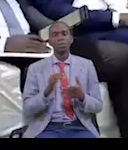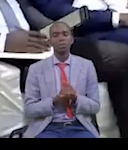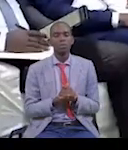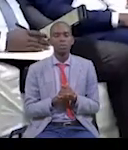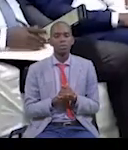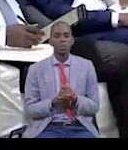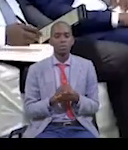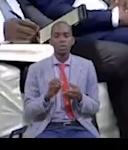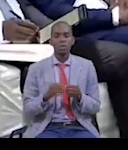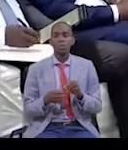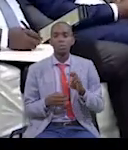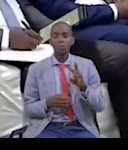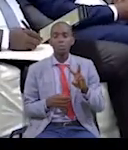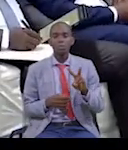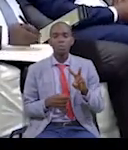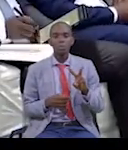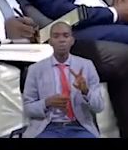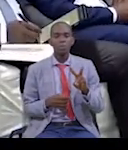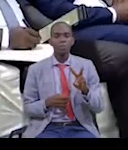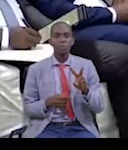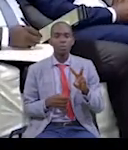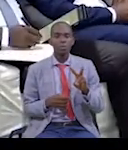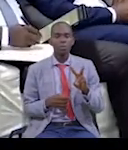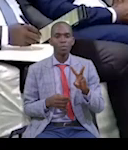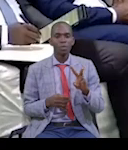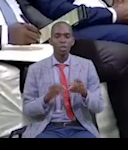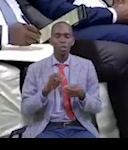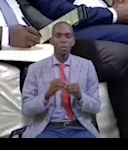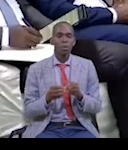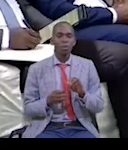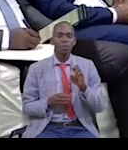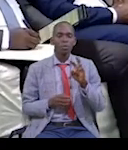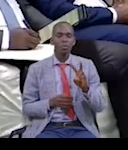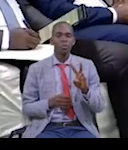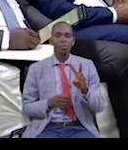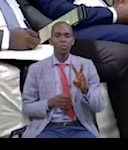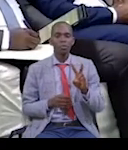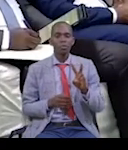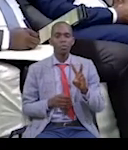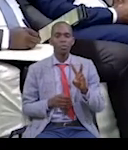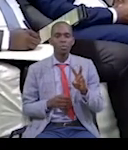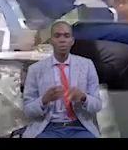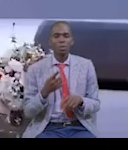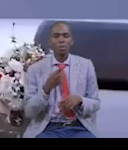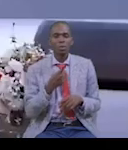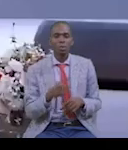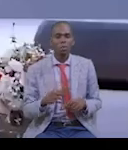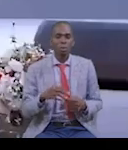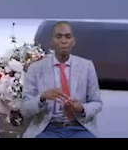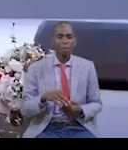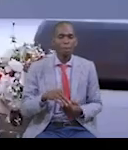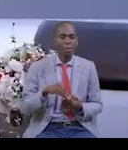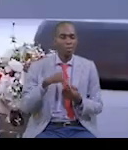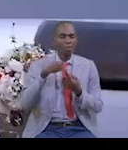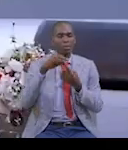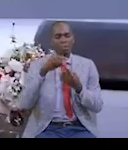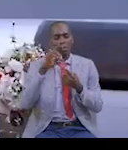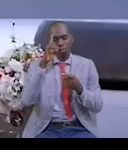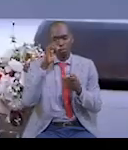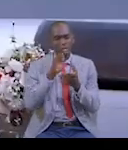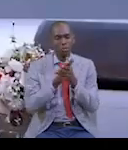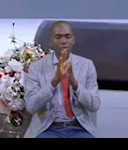2. రెండవది we're looking at number 2 రెండవది the peculiar saints.